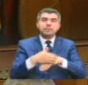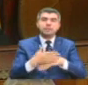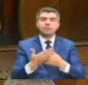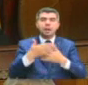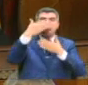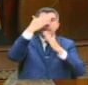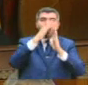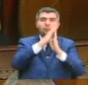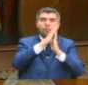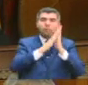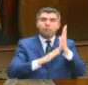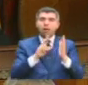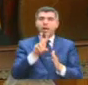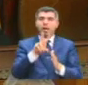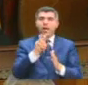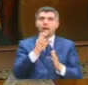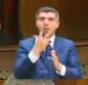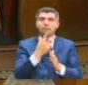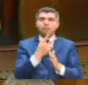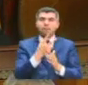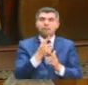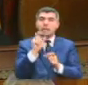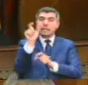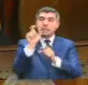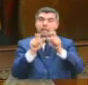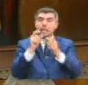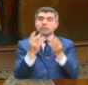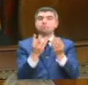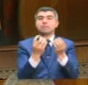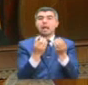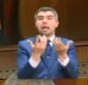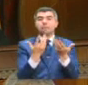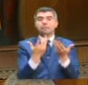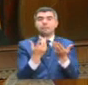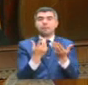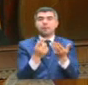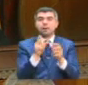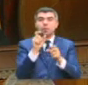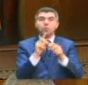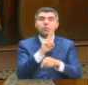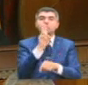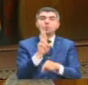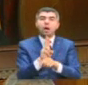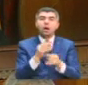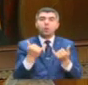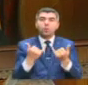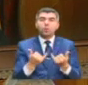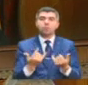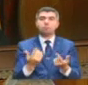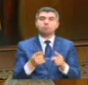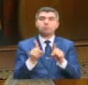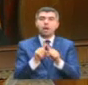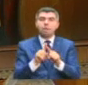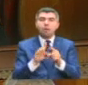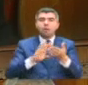الطبقة، وكذلك ما تشكله من فئة عريضة من المجتمع المغربي. بغينا نسألك اليوم على الحصيلة ديال الحكومة